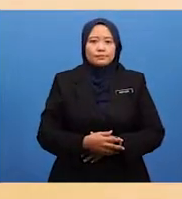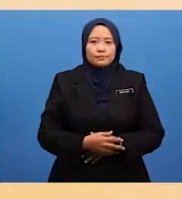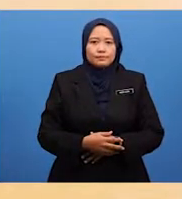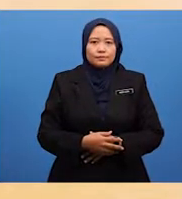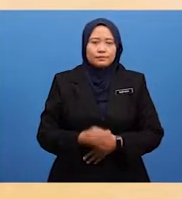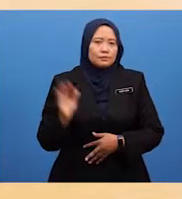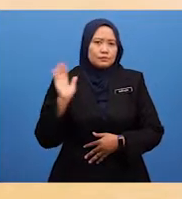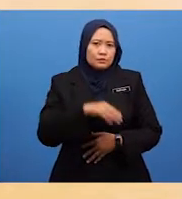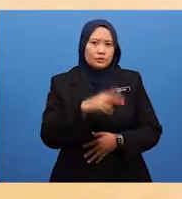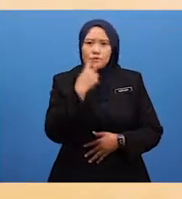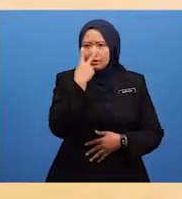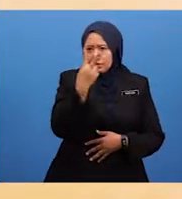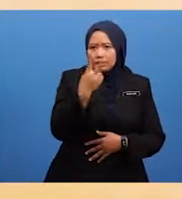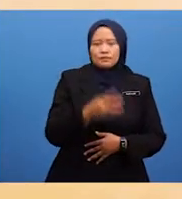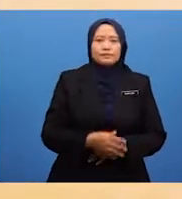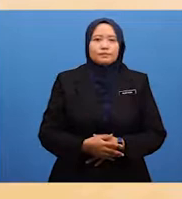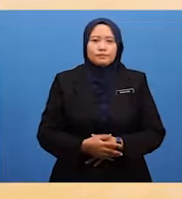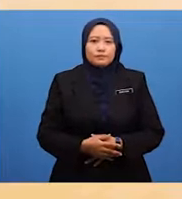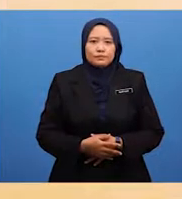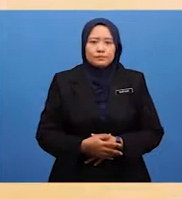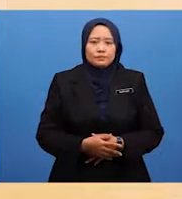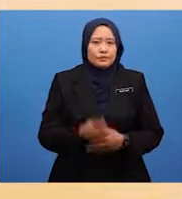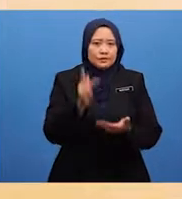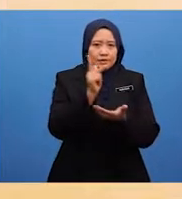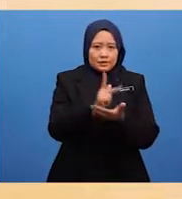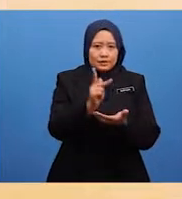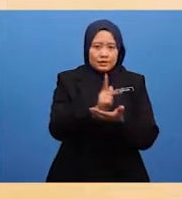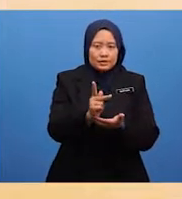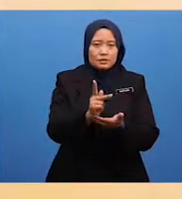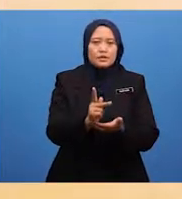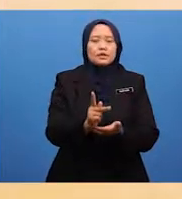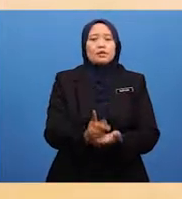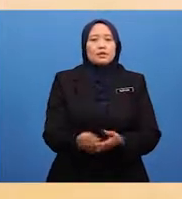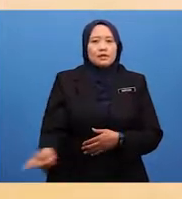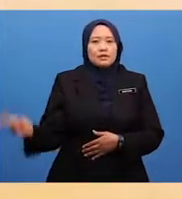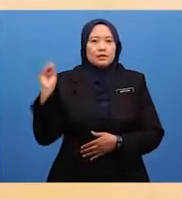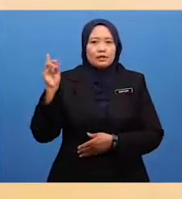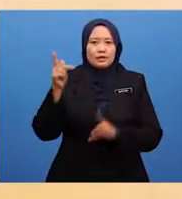Mari kita imbas kembali kesan-kesan daya ke atas objek.